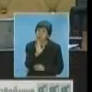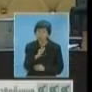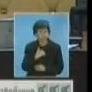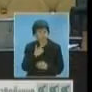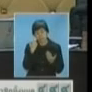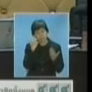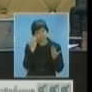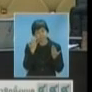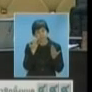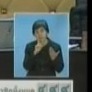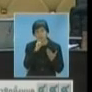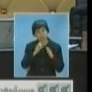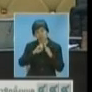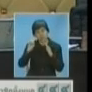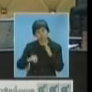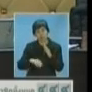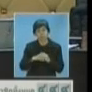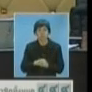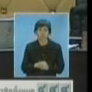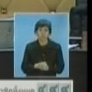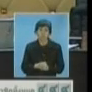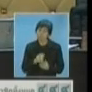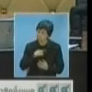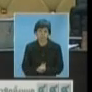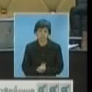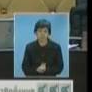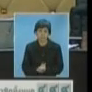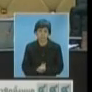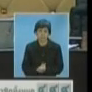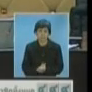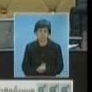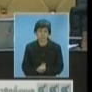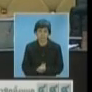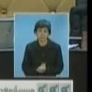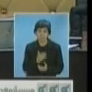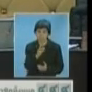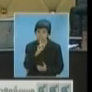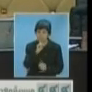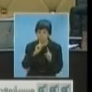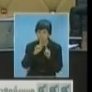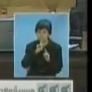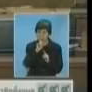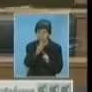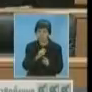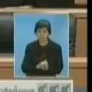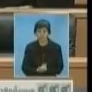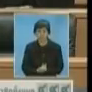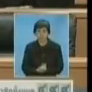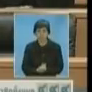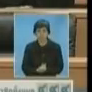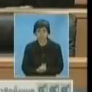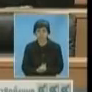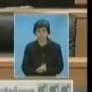มถือว่ากระทู้ตกท่านต้องถามครับเชิญครับคำถามแรกครับเชิญครับ ยังไม่ถามค่ะ